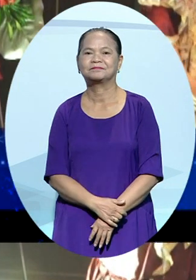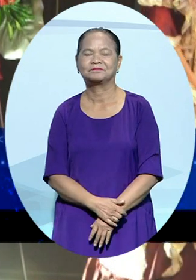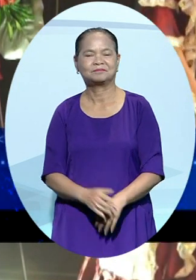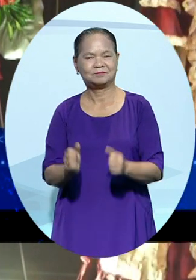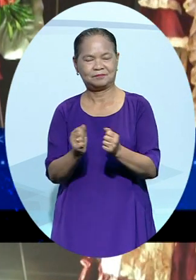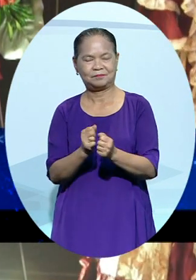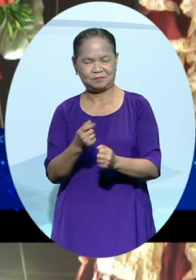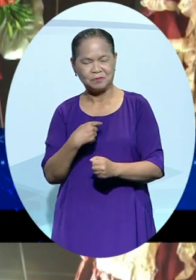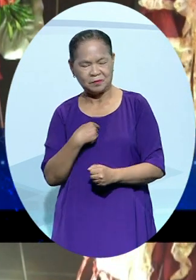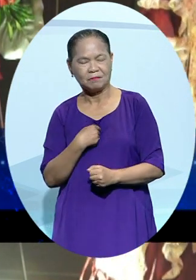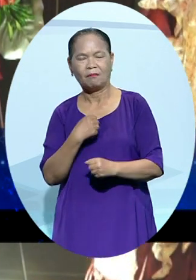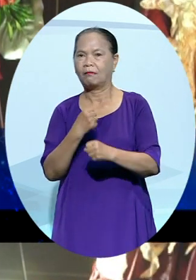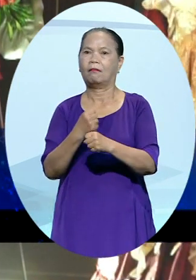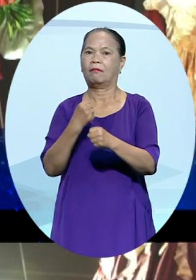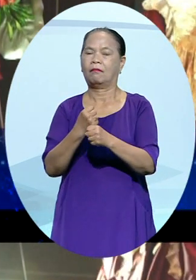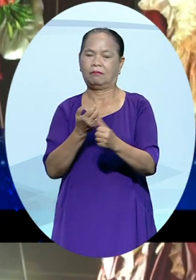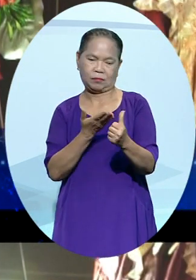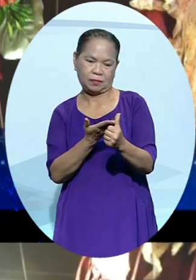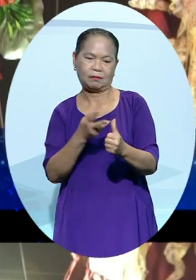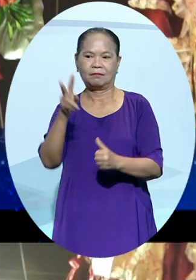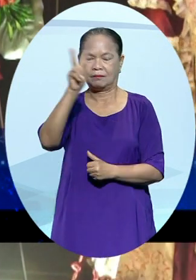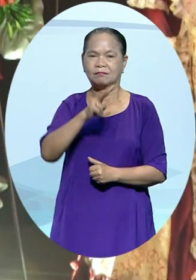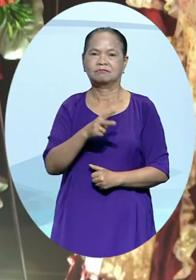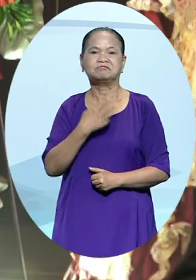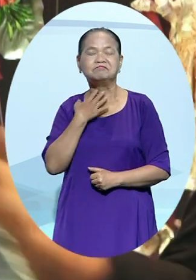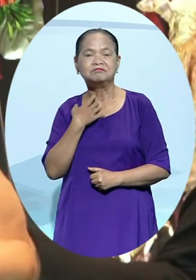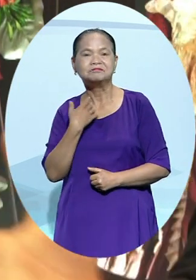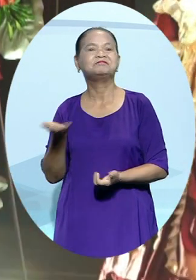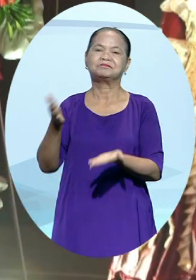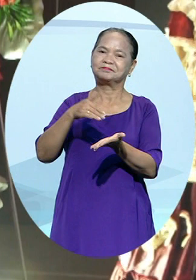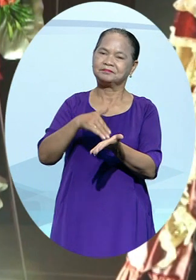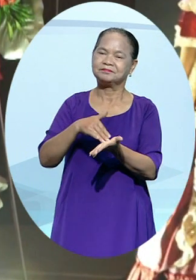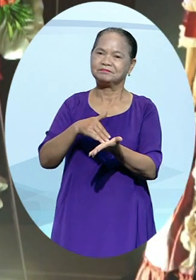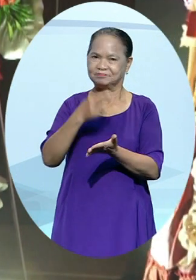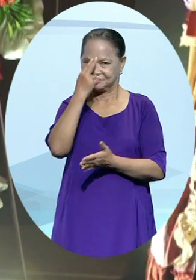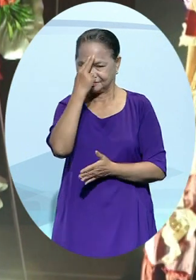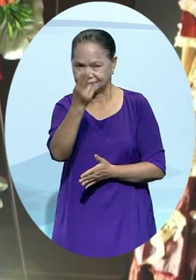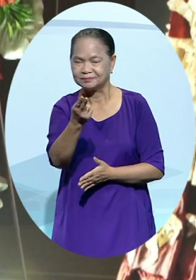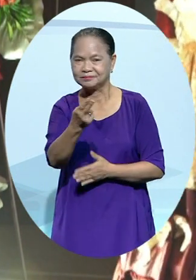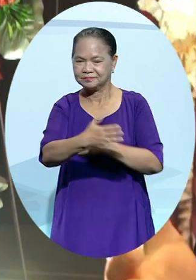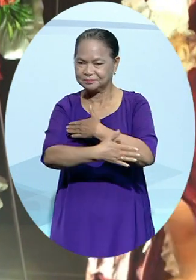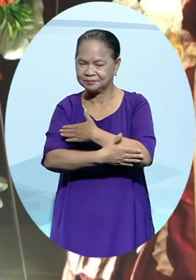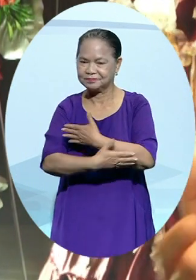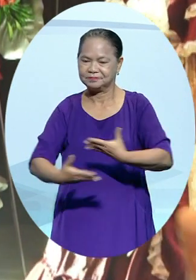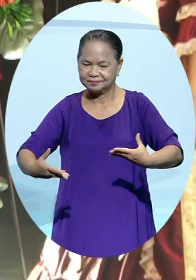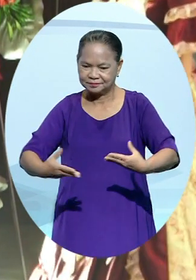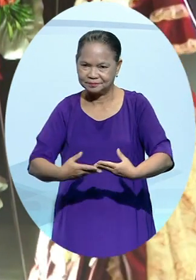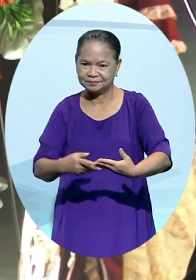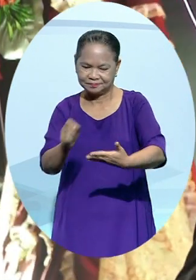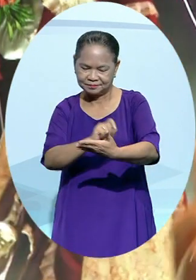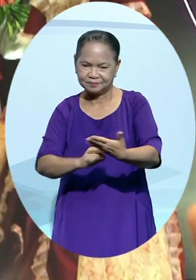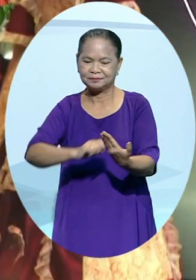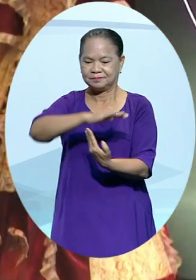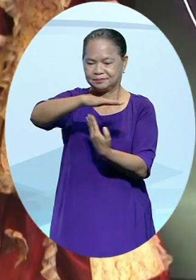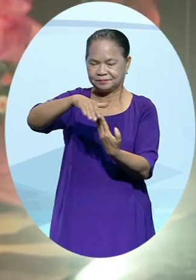Chúng tôi đã có nhiều năm làm việc với các đối tác tại Việt Nam và chúng tôi kỳ vọng sẽ có thêm các đối tác uy tín, từ đó giúp cho nhiều nhà đầu tư tiến vào môi trường